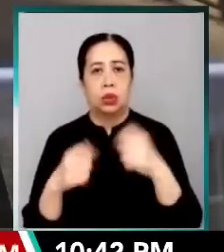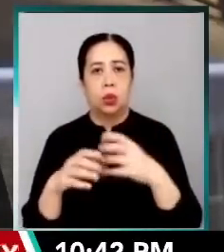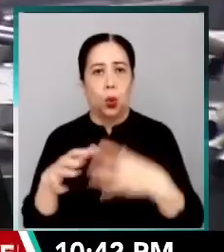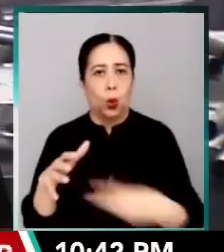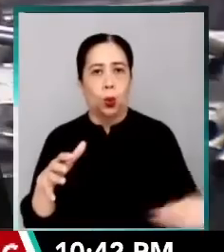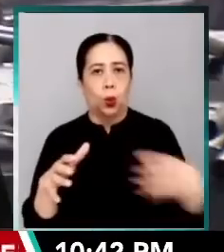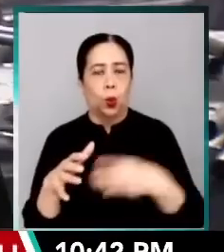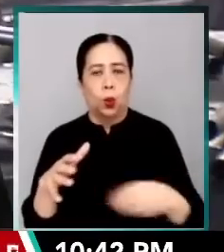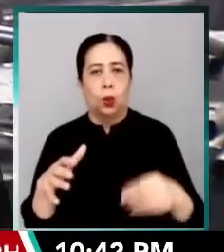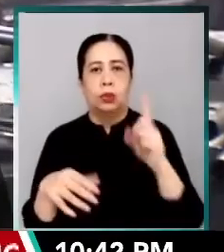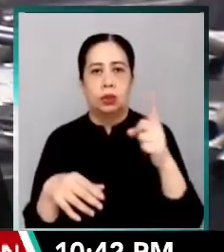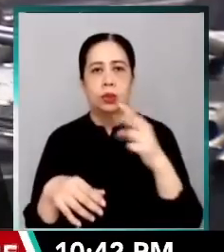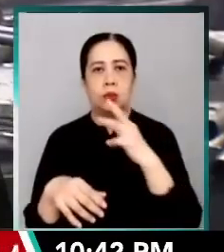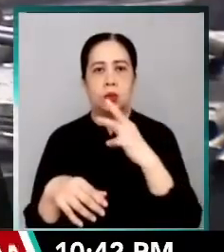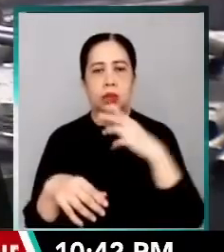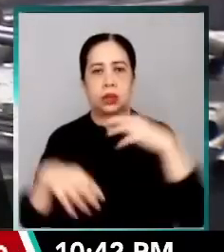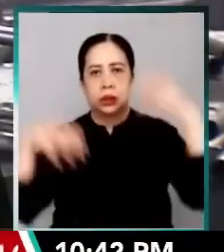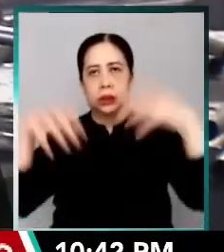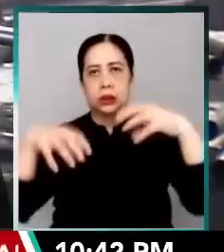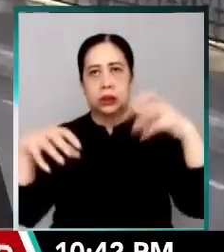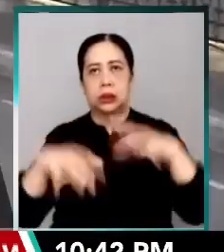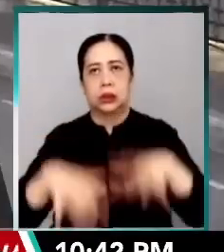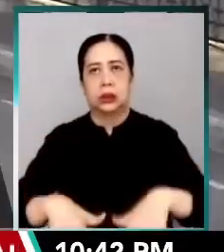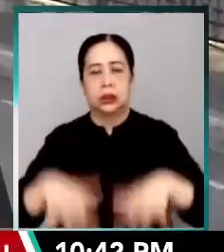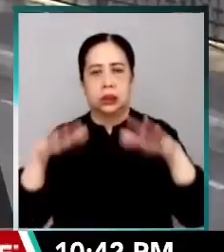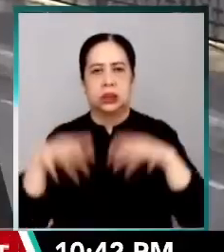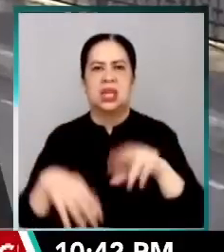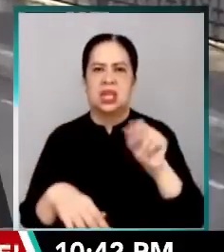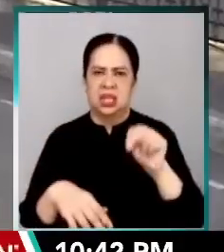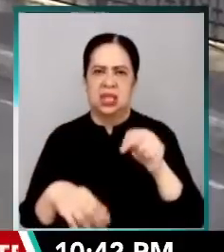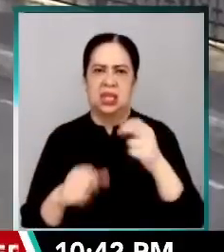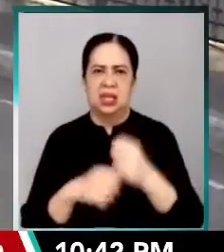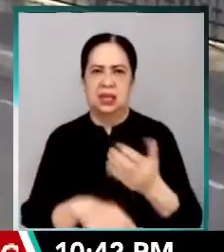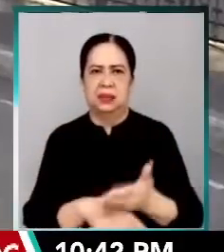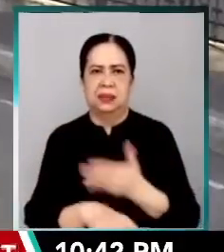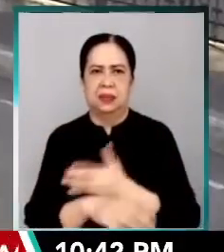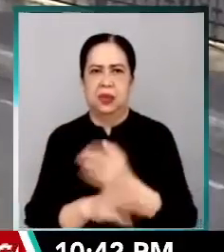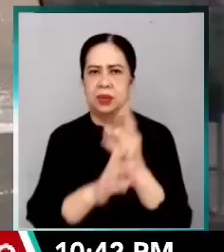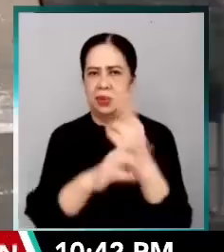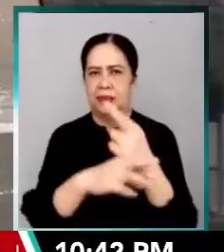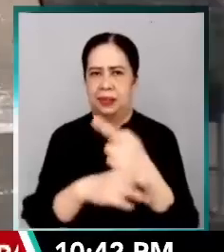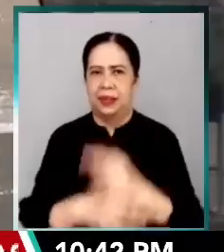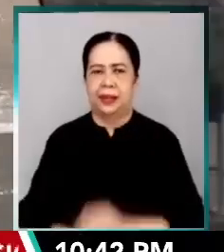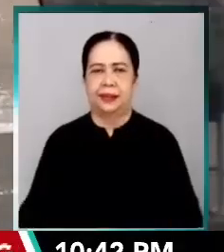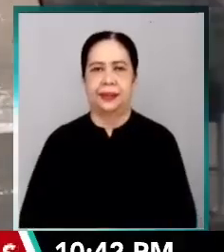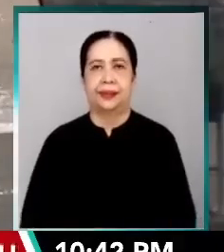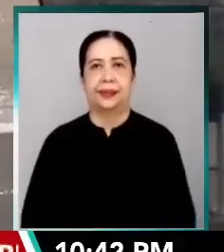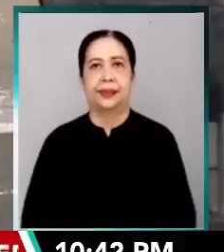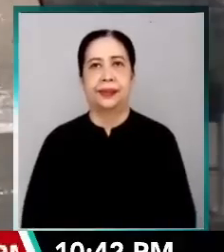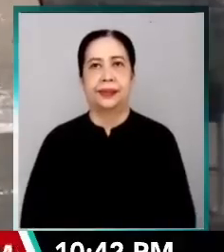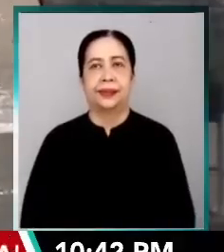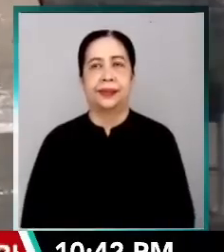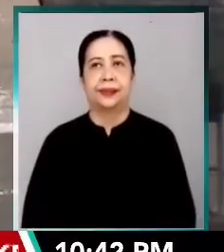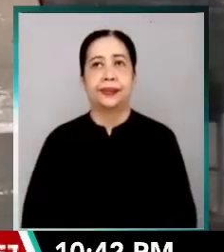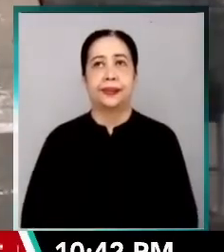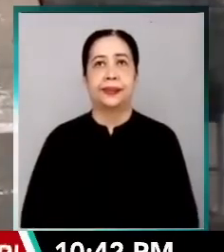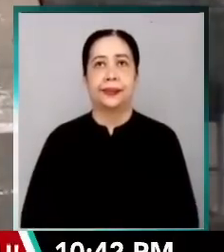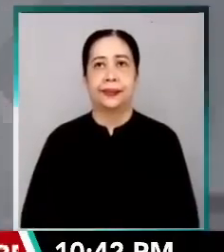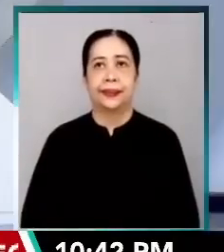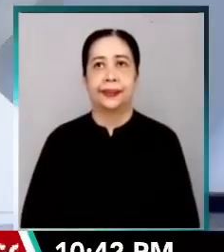baha. Pump na kailangan na rin i-upgrade. Katrina Son, nagbabalita para sa GMA Integrated News.